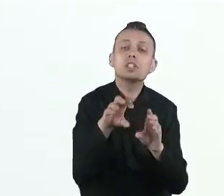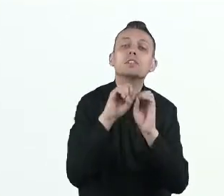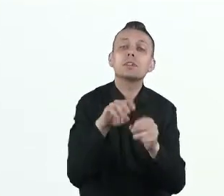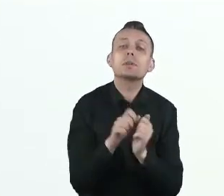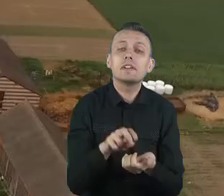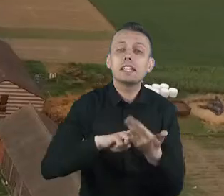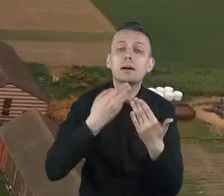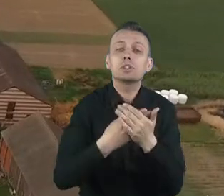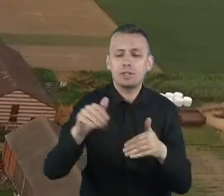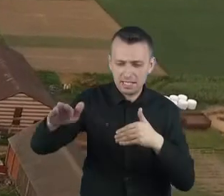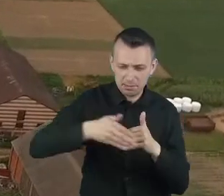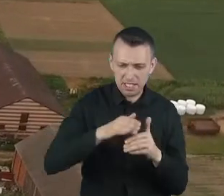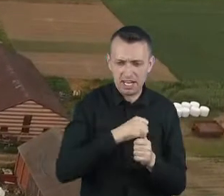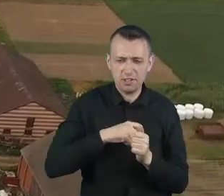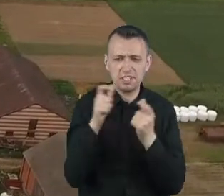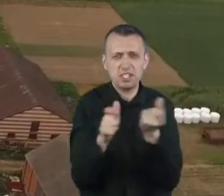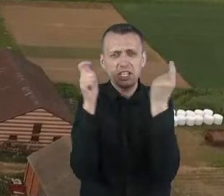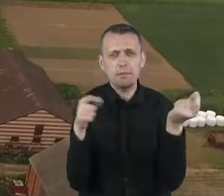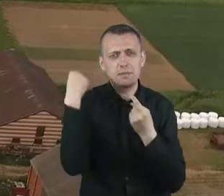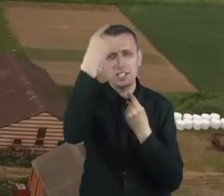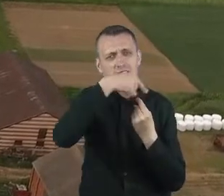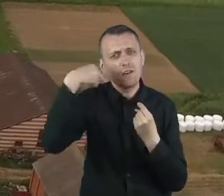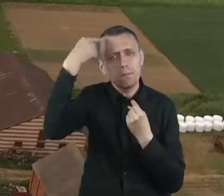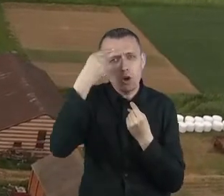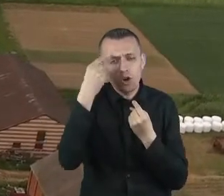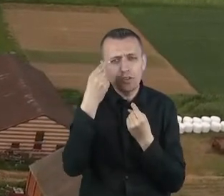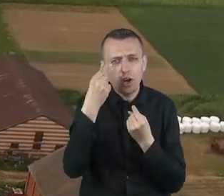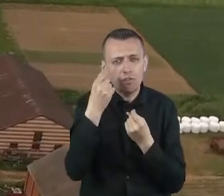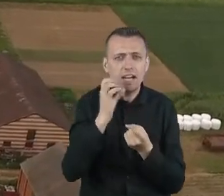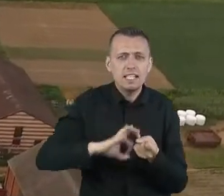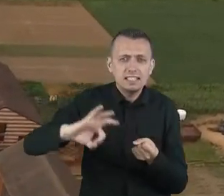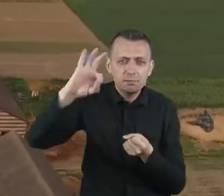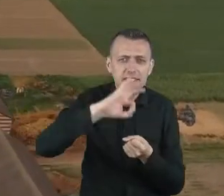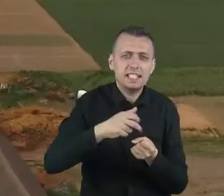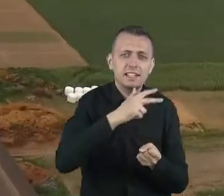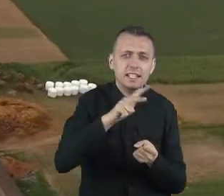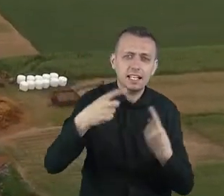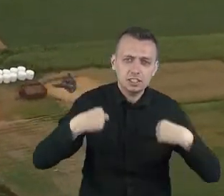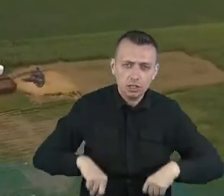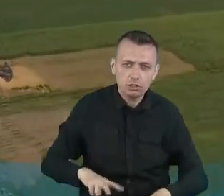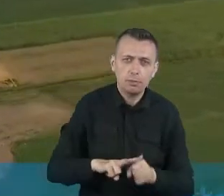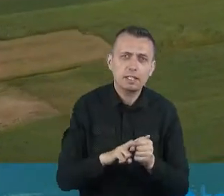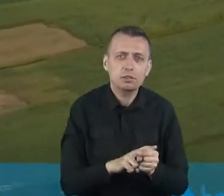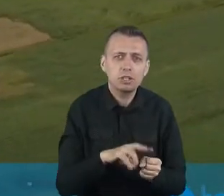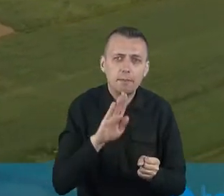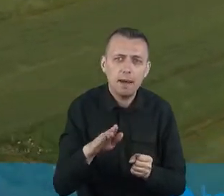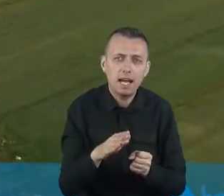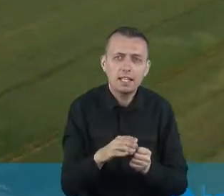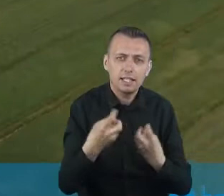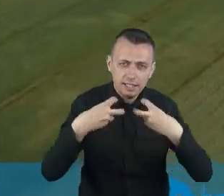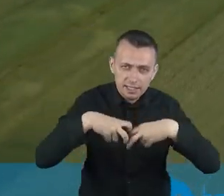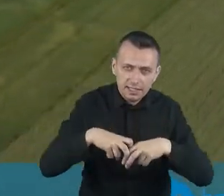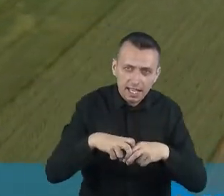zagrożeniach pogodowych. Gmina Krośniewice wprowadziła w swoim okręgu aplikację mobilną, dzięki której mieszkańcy będą na